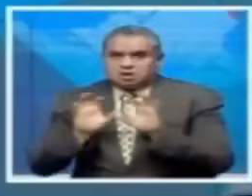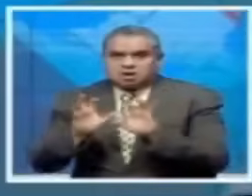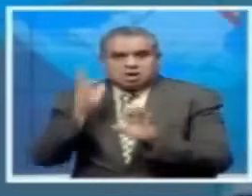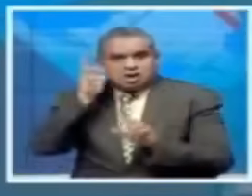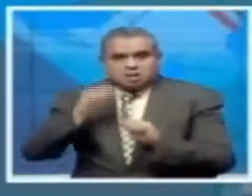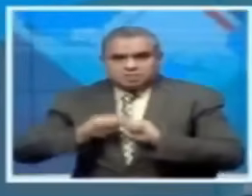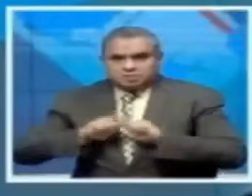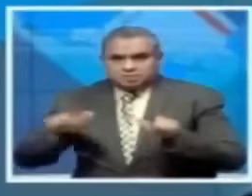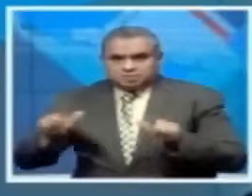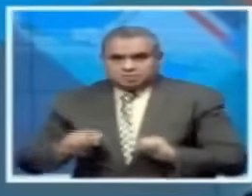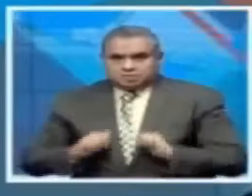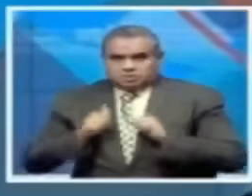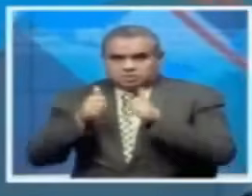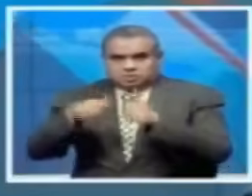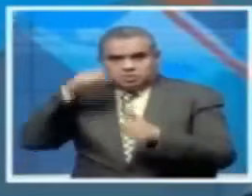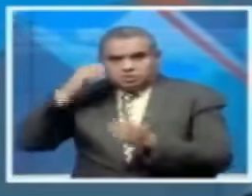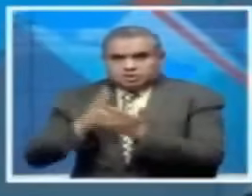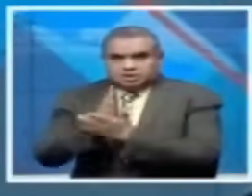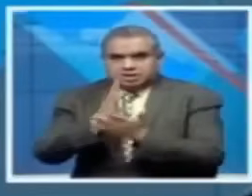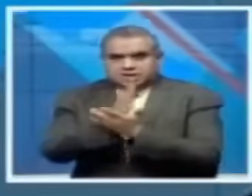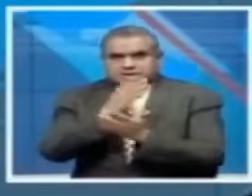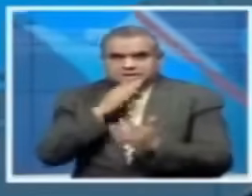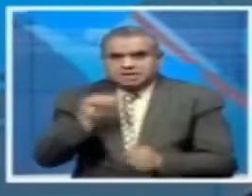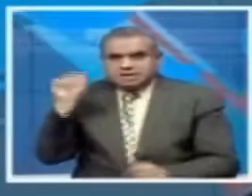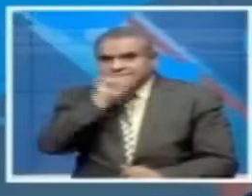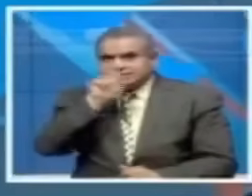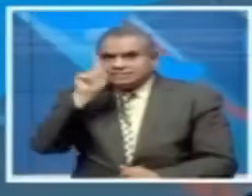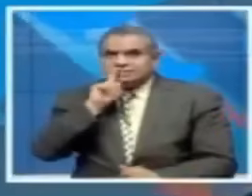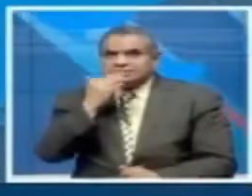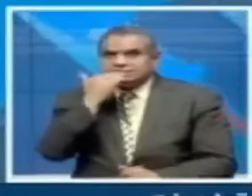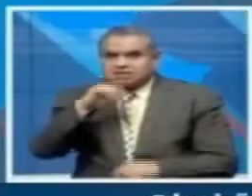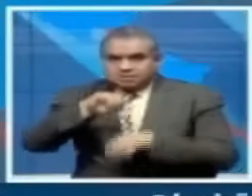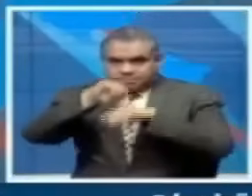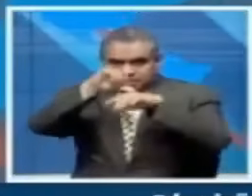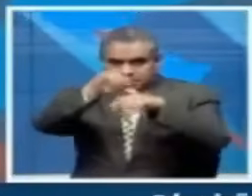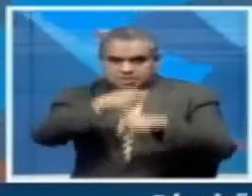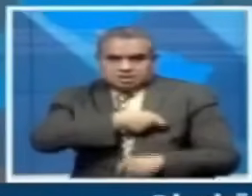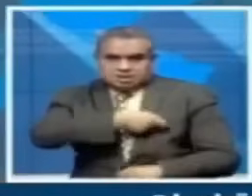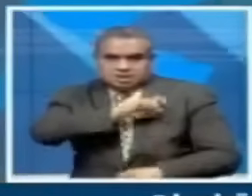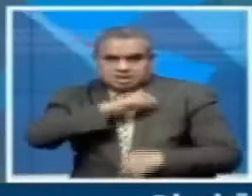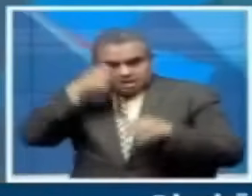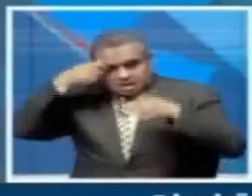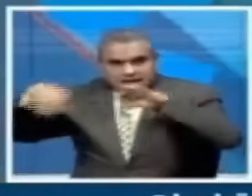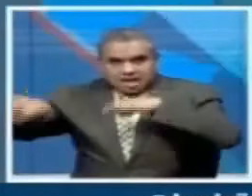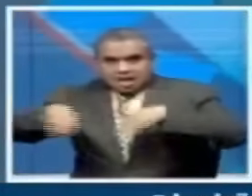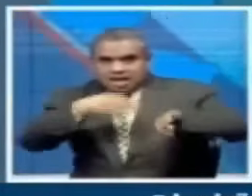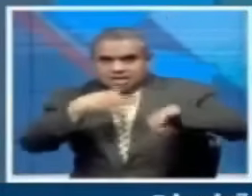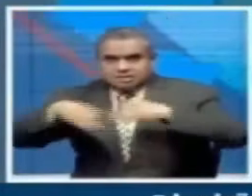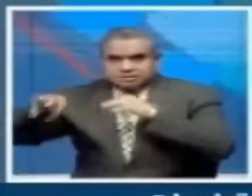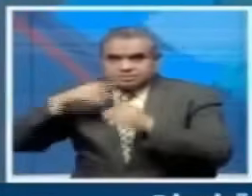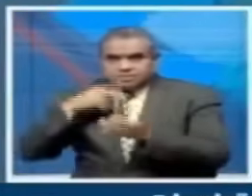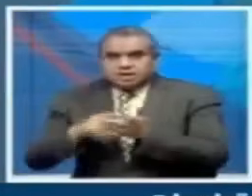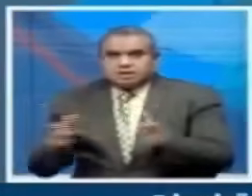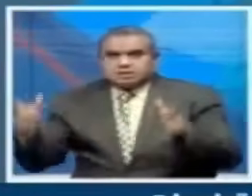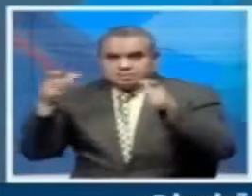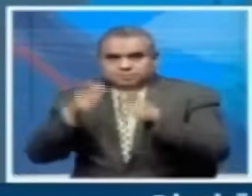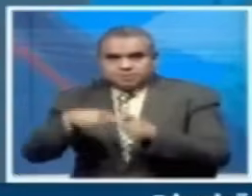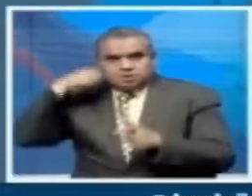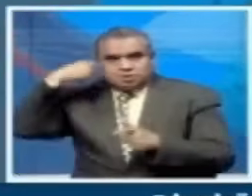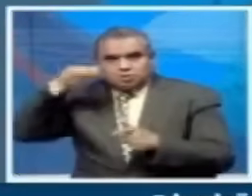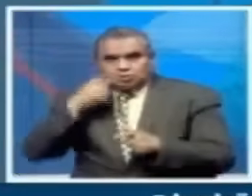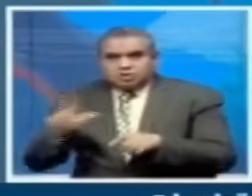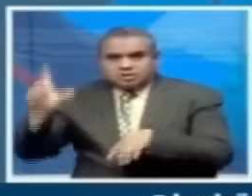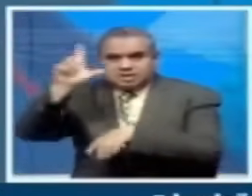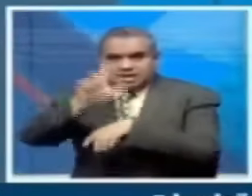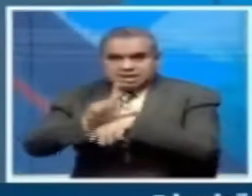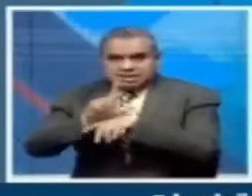الأخبار بالتفصيل. يتوجه وزير الخارجية سامح شكري إلى مدينة برشلونة الإسبانية للمشاركة في المنتدى الوزاري الثامن